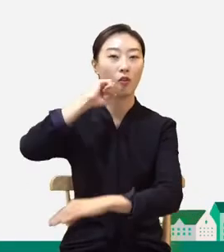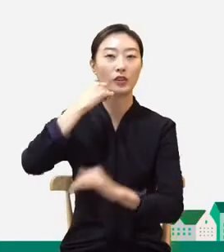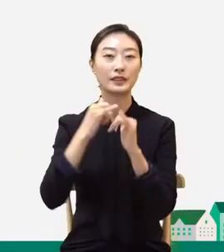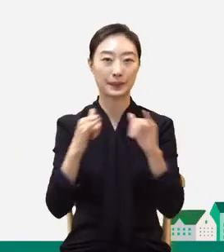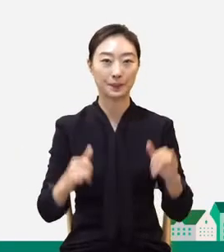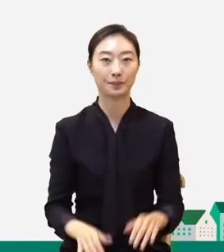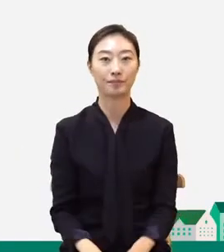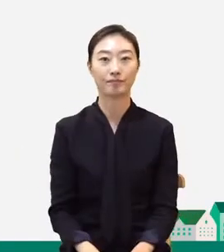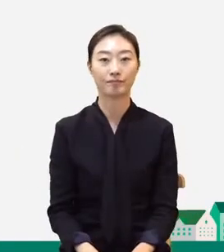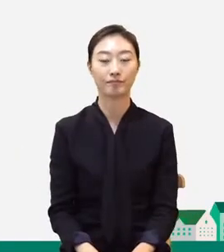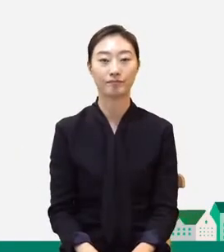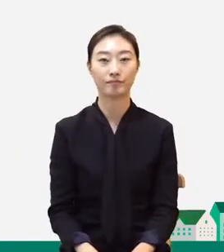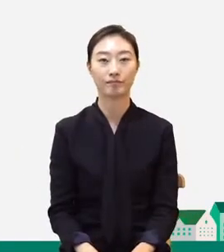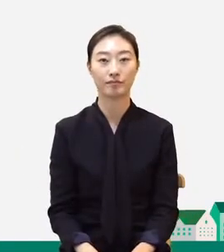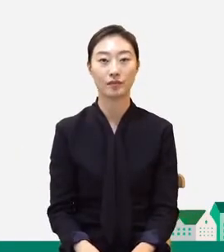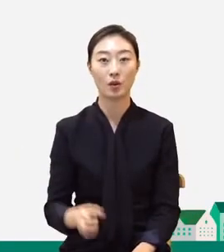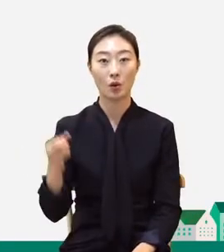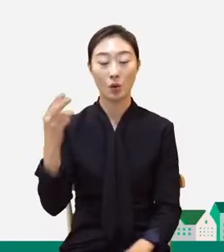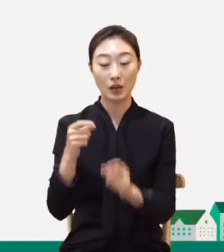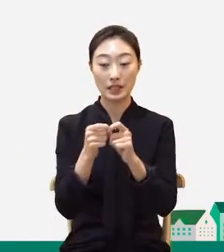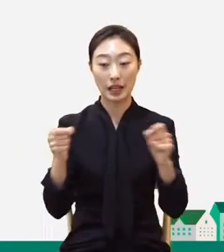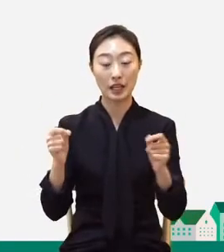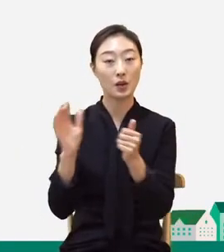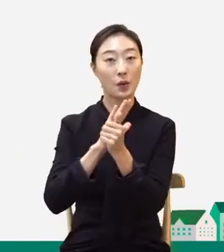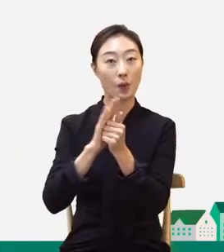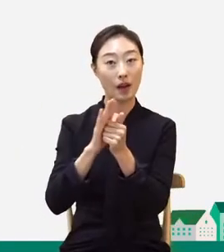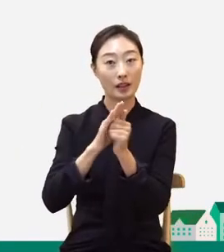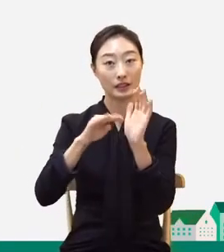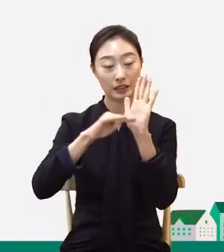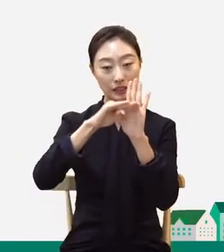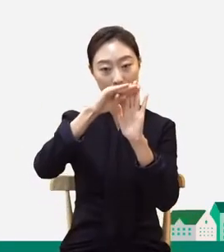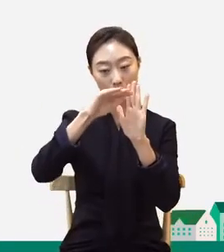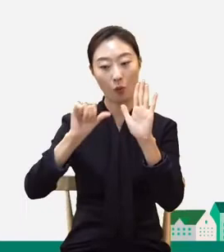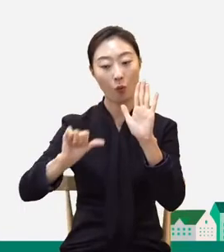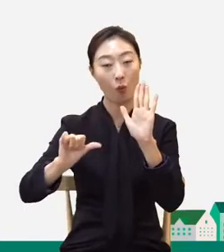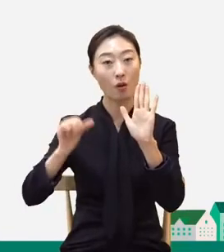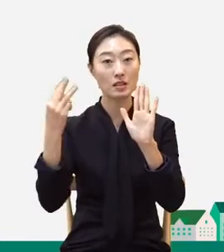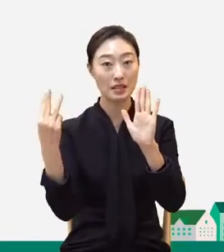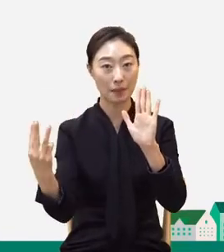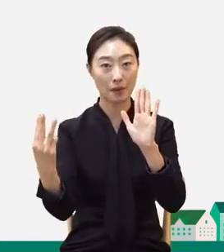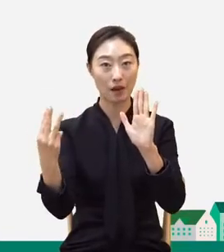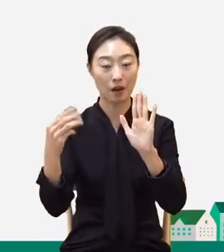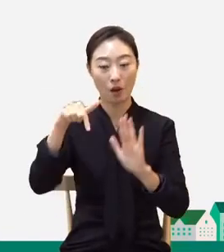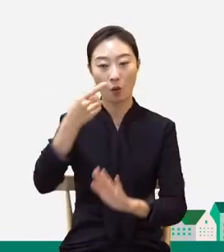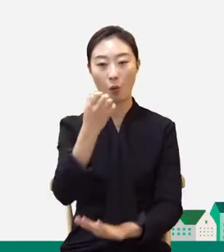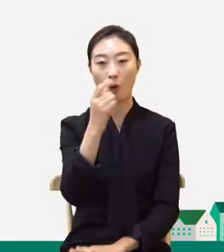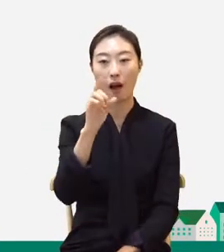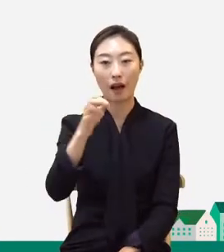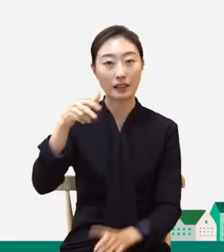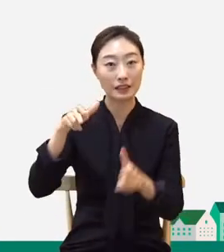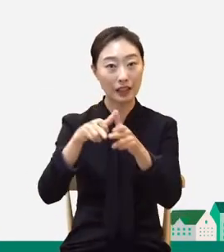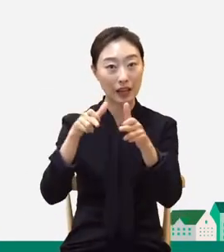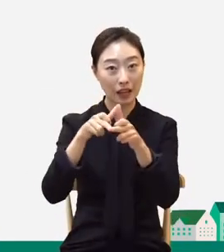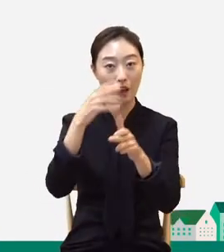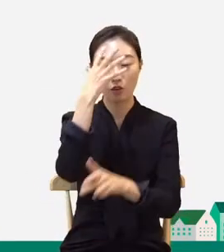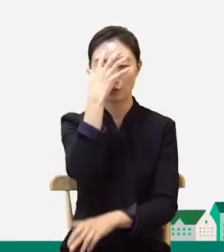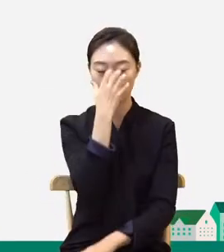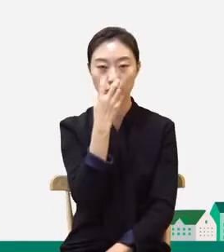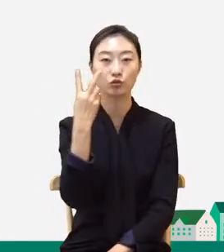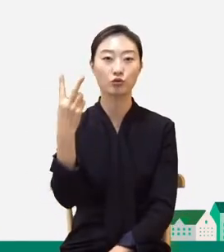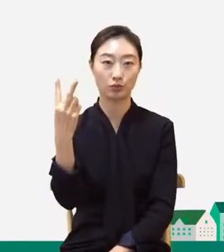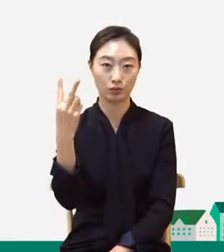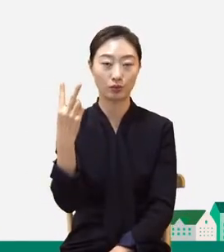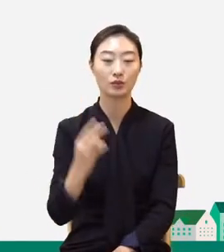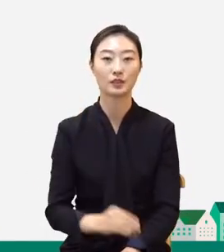질환을 보면은 장기 요양 등급 5등급이 3분, 그리고 공황장애나 우울증 앓고 계신 분들이 2분